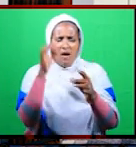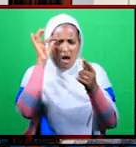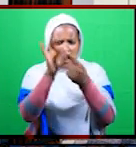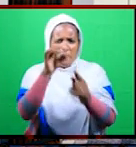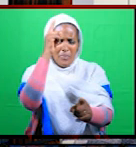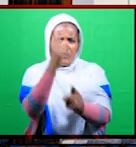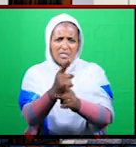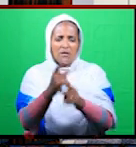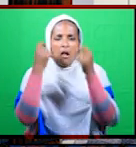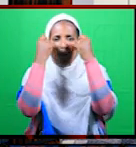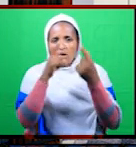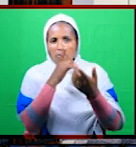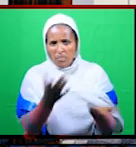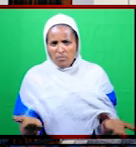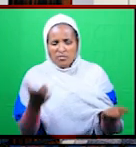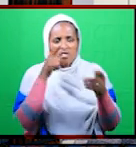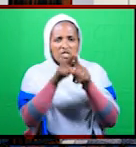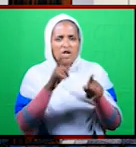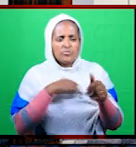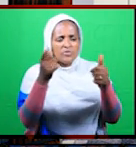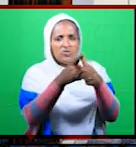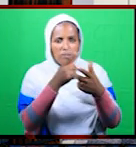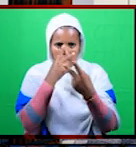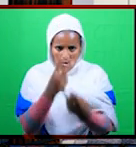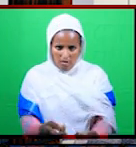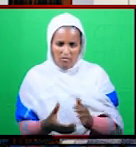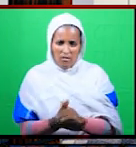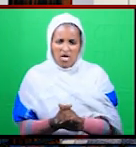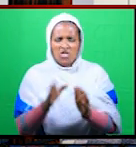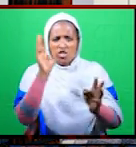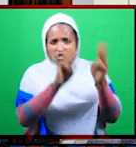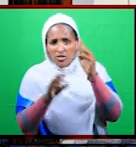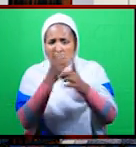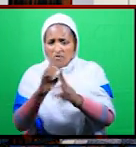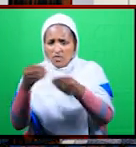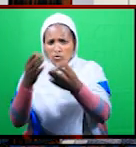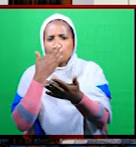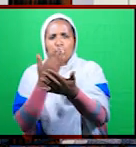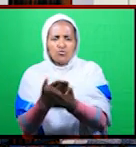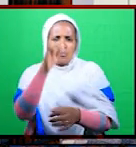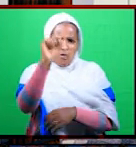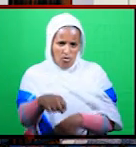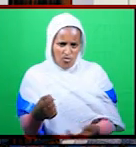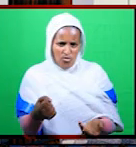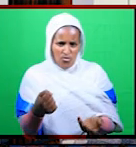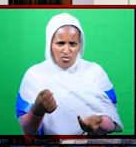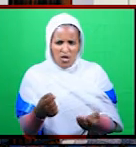የትዳርን ዓላማ በትክክል አልተረዱም። የእህታችን መጀመሪያ እንመለከተው። ችግር መፍታቷ ጥሩ ነገር